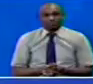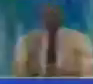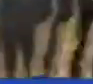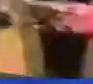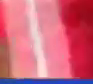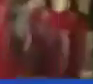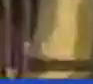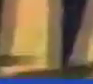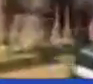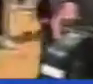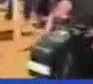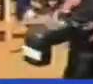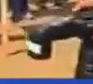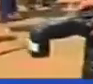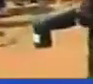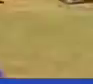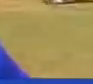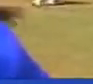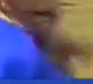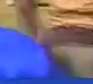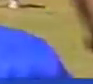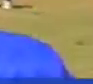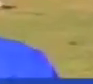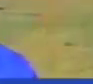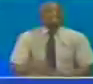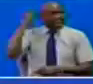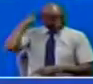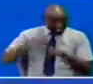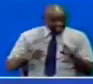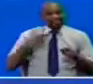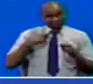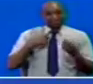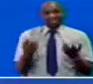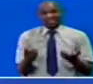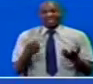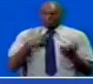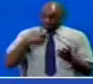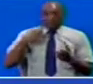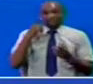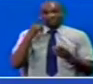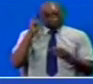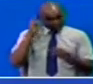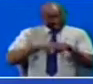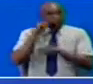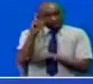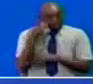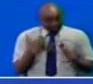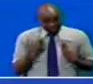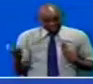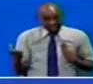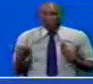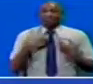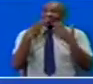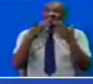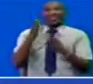nakata utepe. Huyu ni kijana wa nyumbani. Last year ni mimi nilimpemba. Nilikuwa position 1. Na